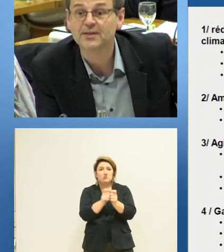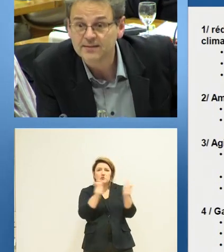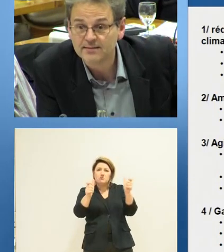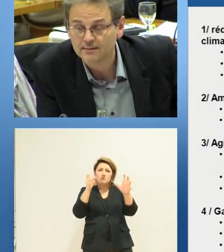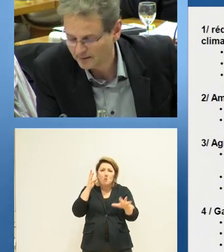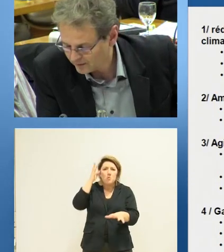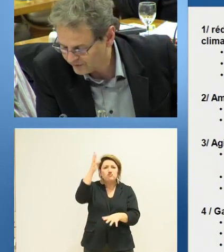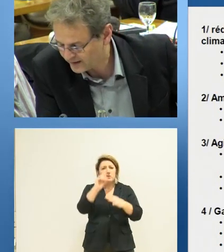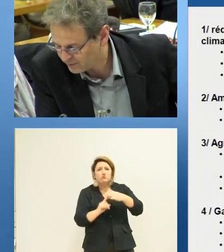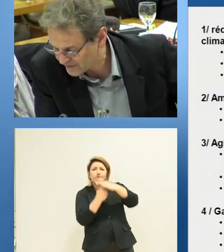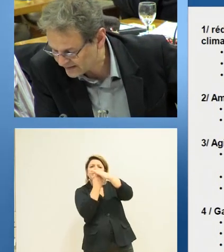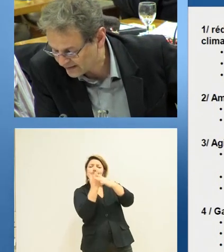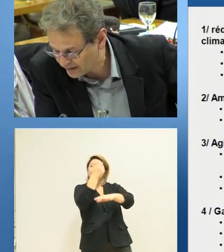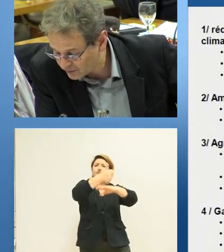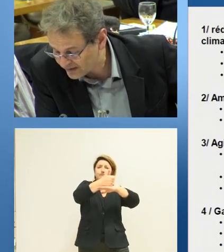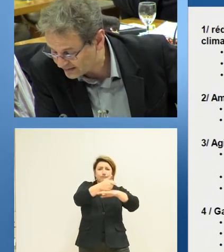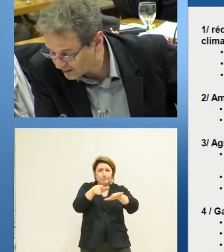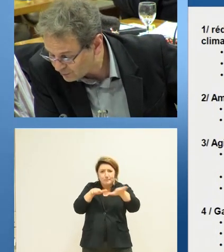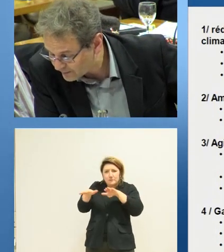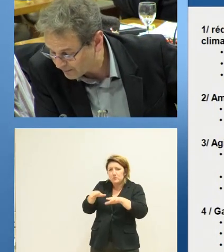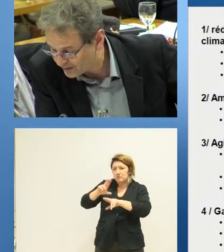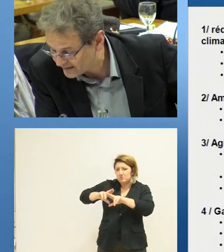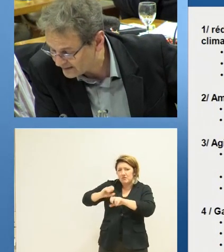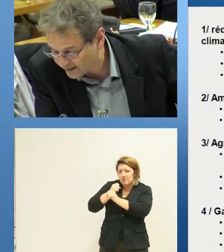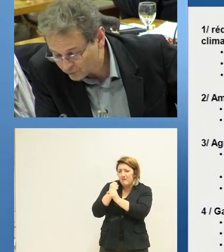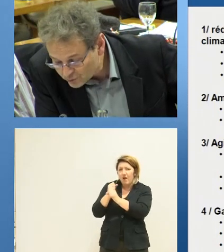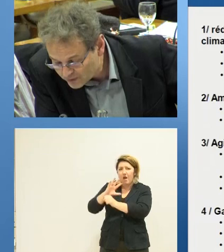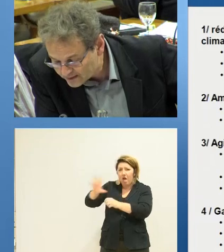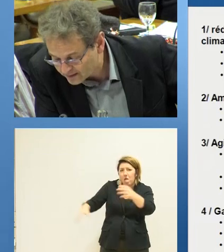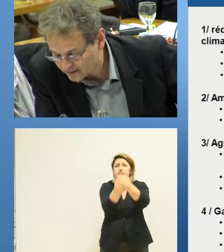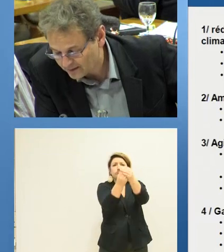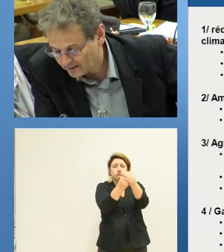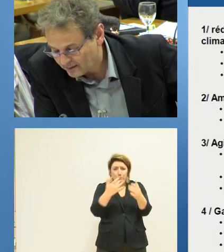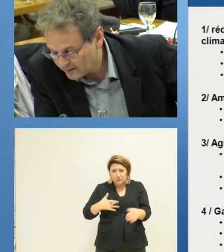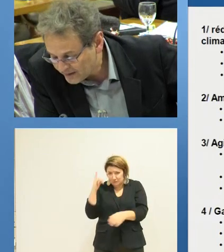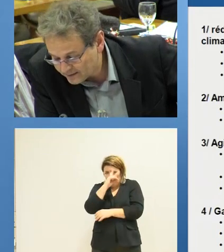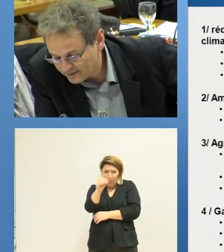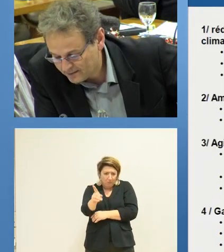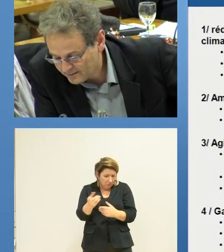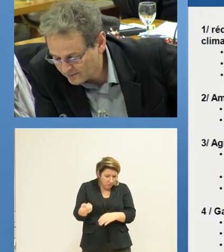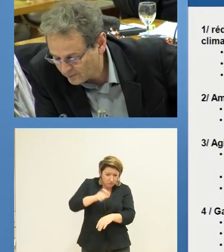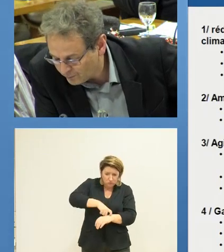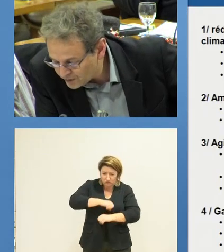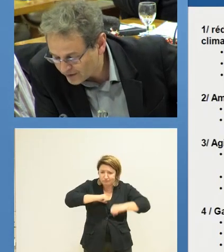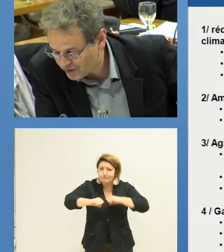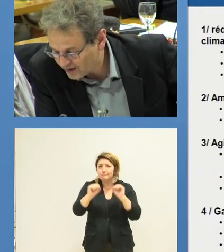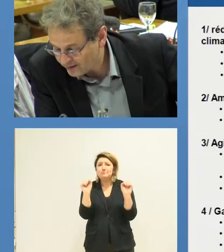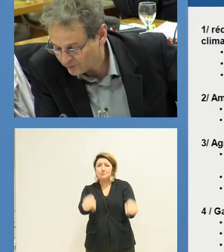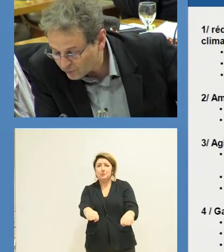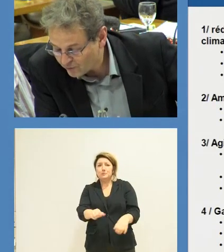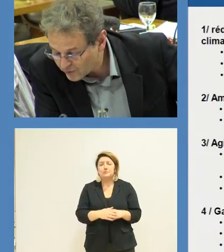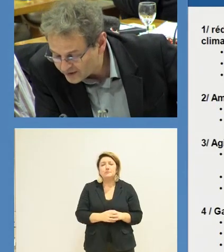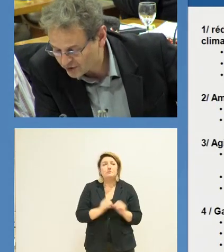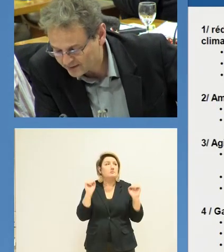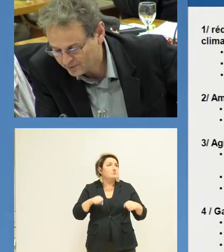utilisent finalement ses méthodes et ses travaux pour les intégrer tout de suite et bien on peut imaginer et